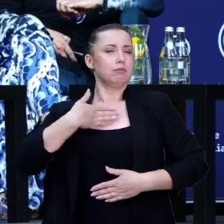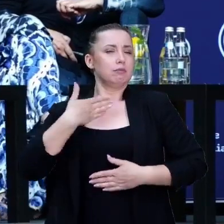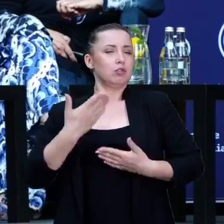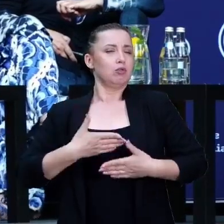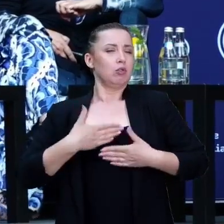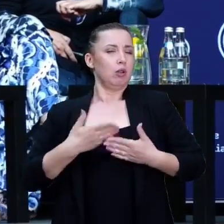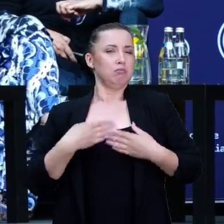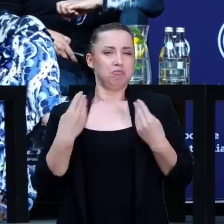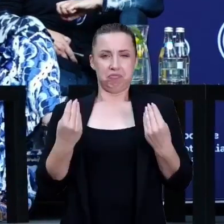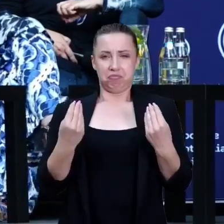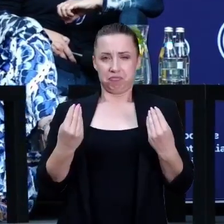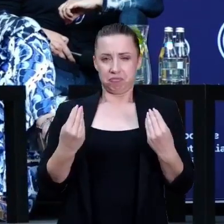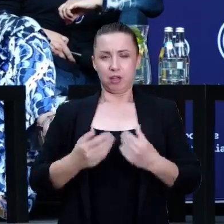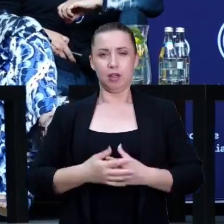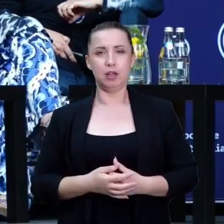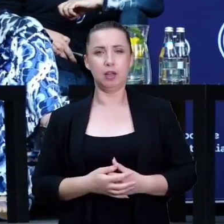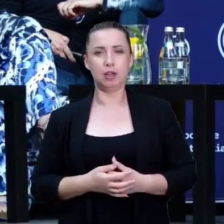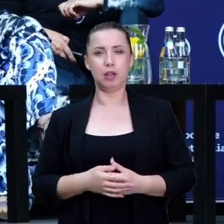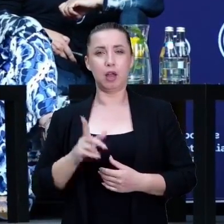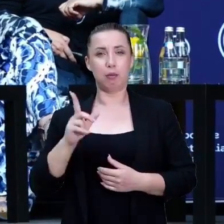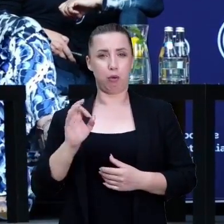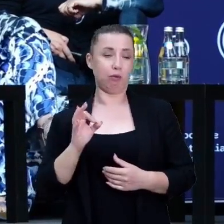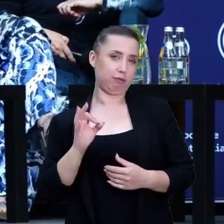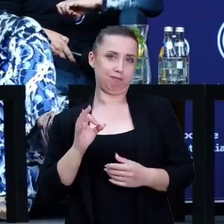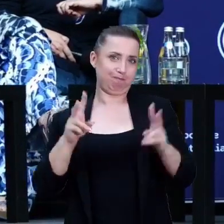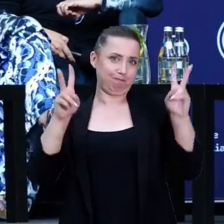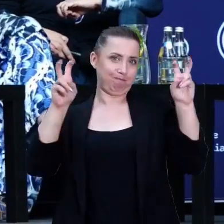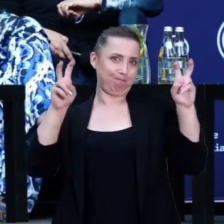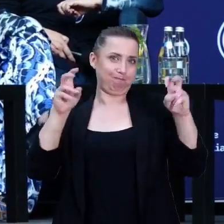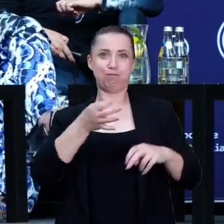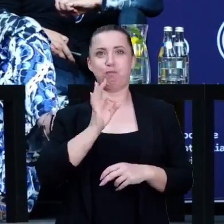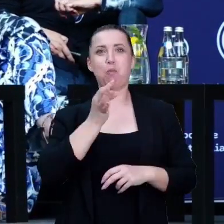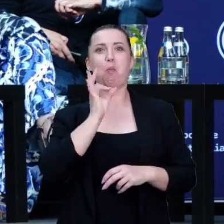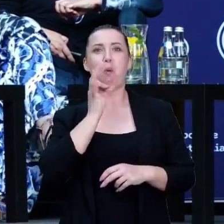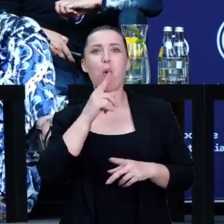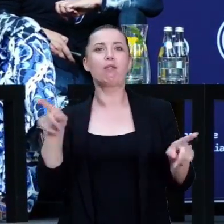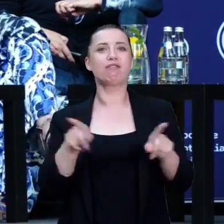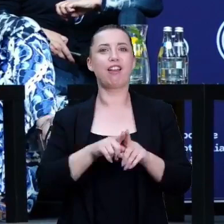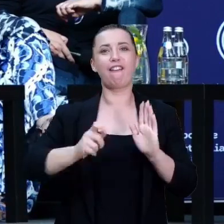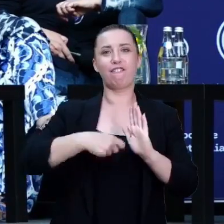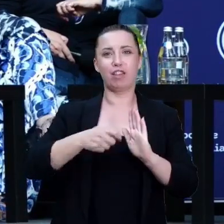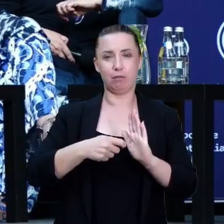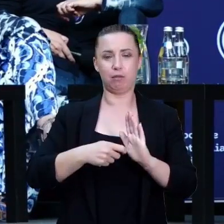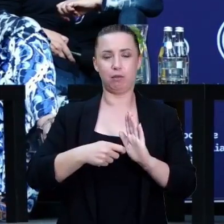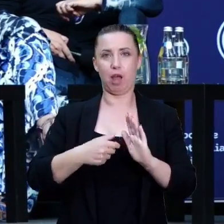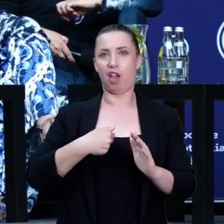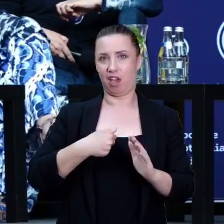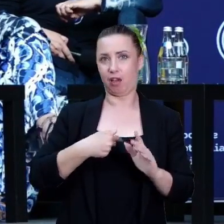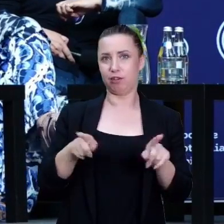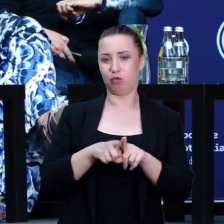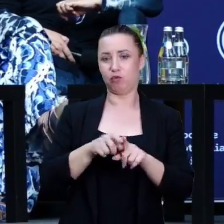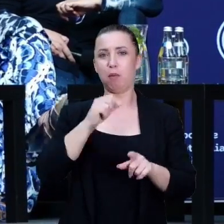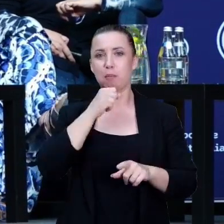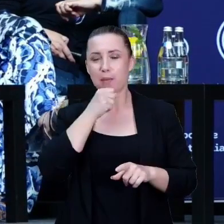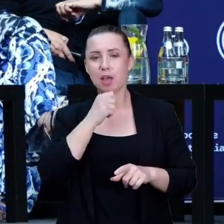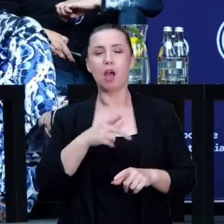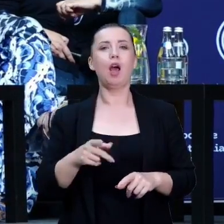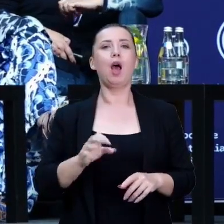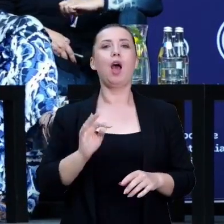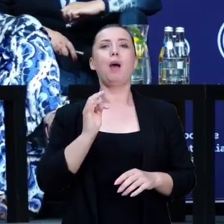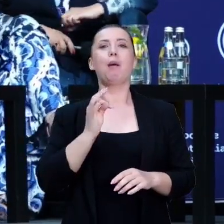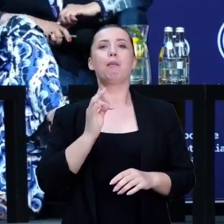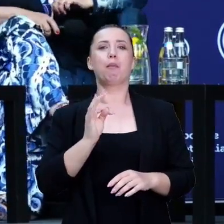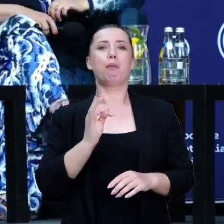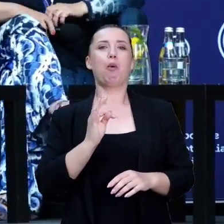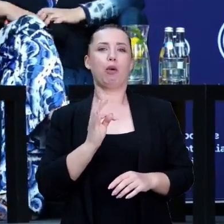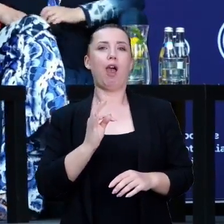satysfakcjonujące dla mnie. Pod tym szyldem Młodzi i film właśnie moja wnuczka się śmiała, że chyba jestem jedyną babcią, która stała się laureatką